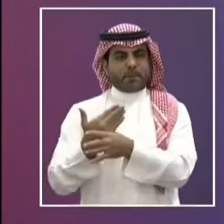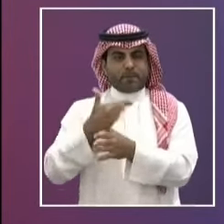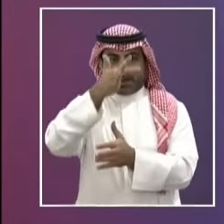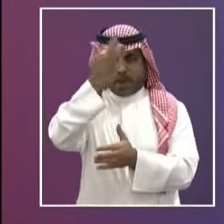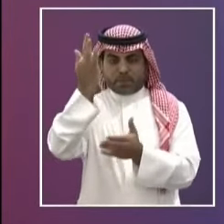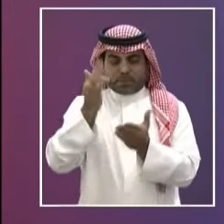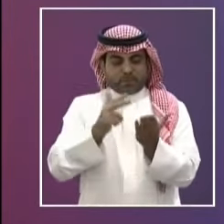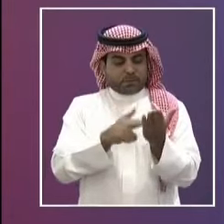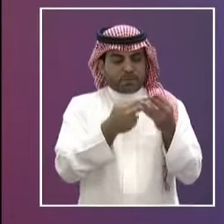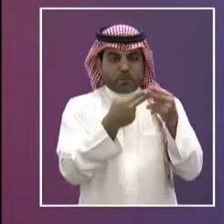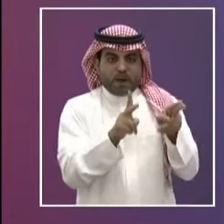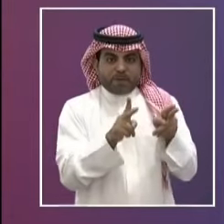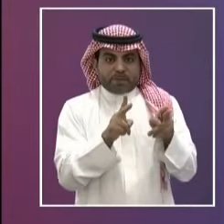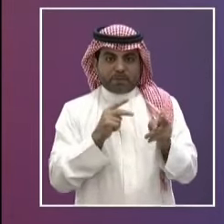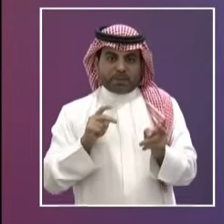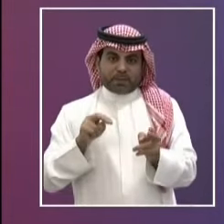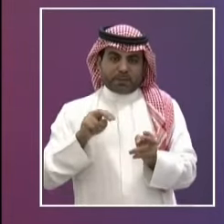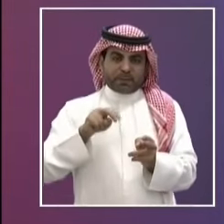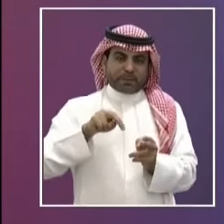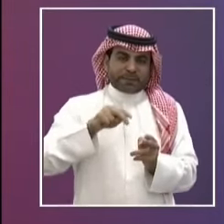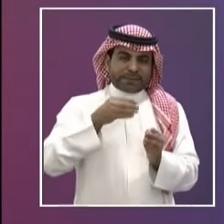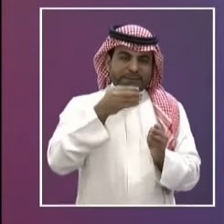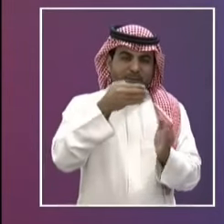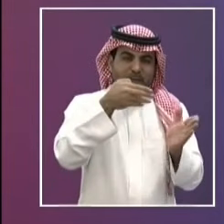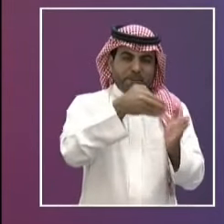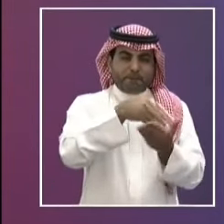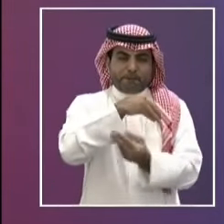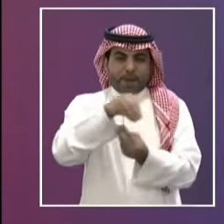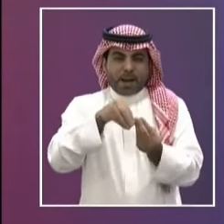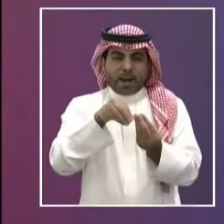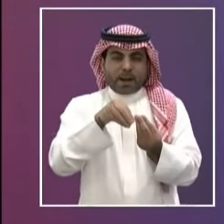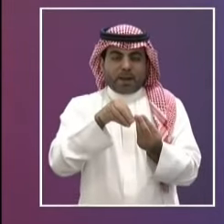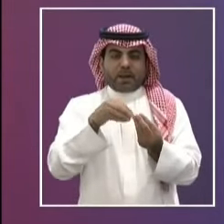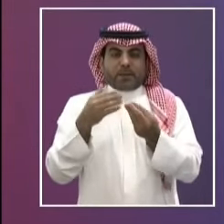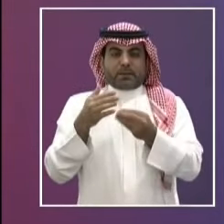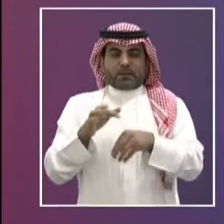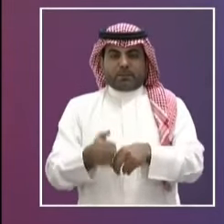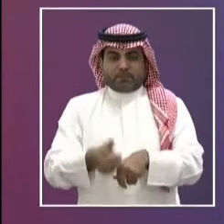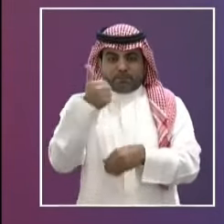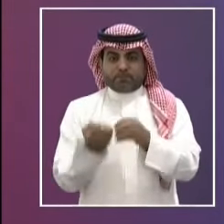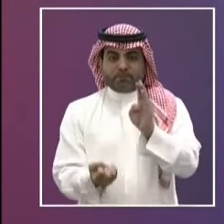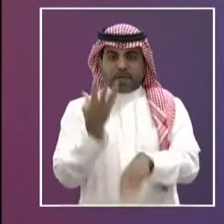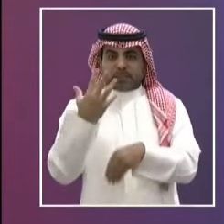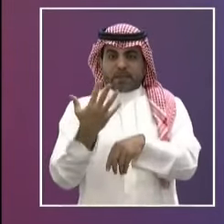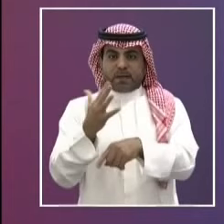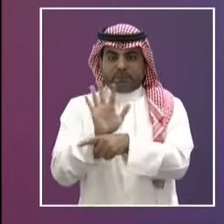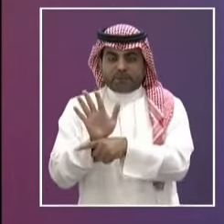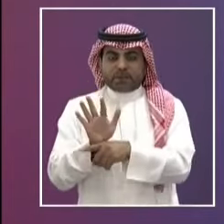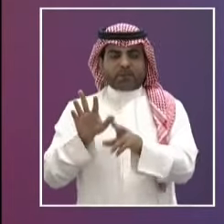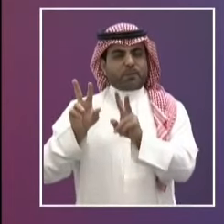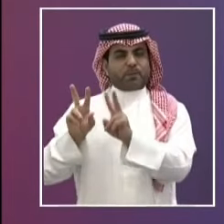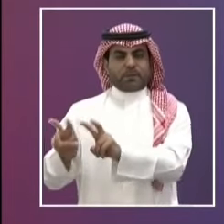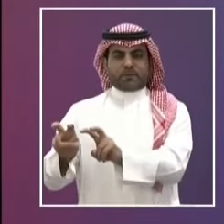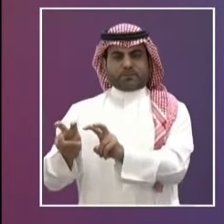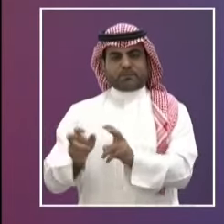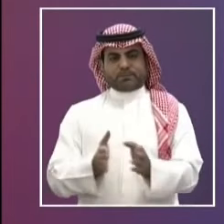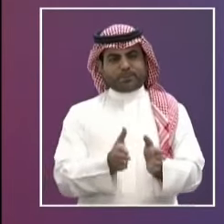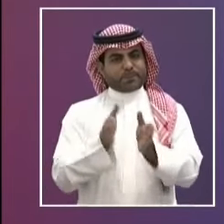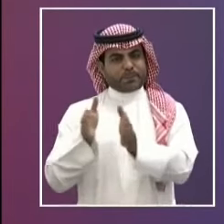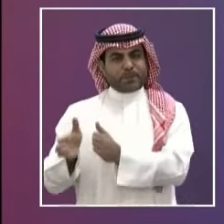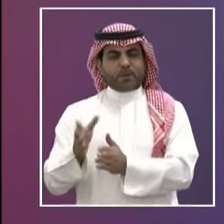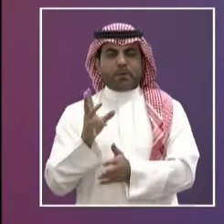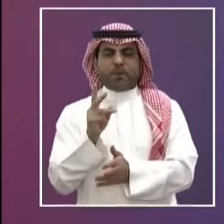الفوج اللي تقدم فيه. الميزة الثالثة حتكون إمكانية تحديد نقاط